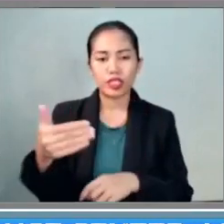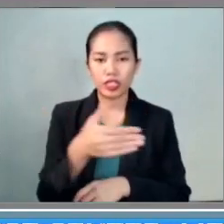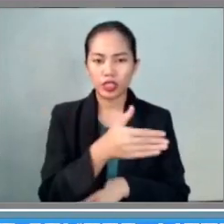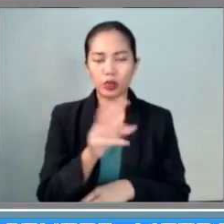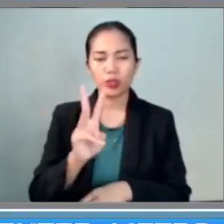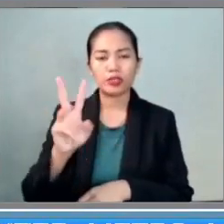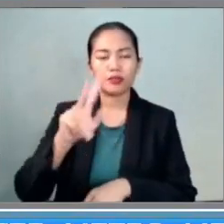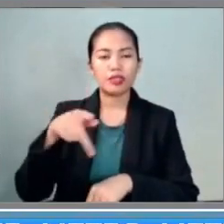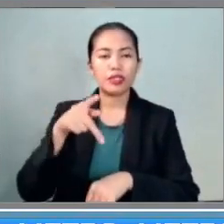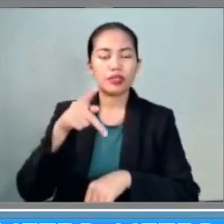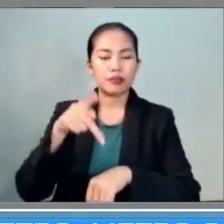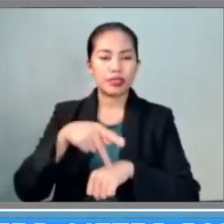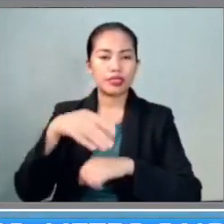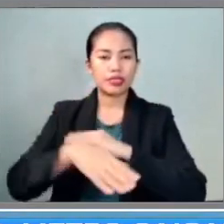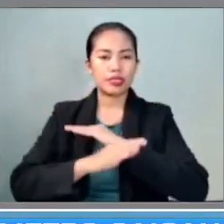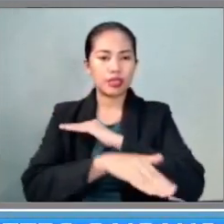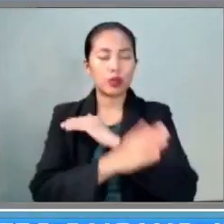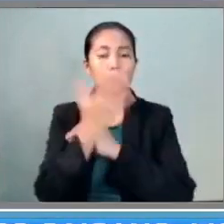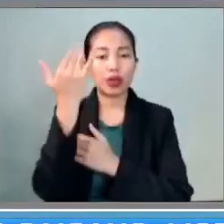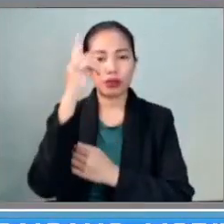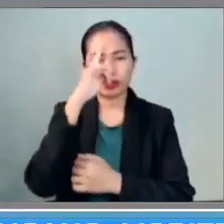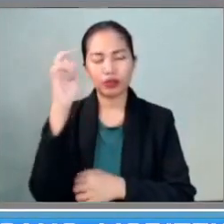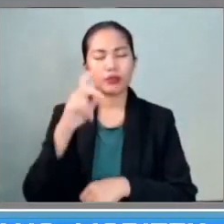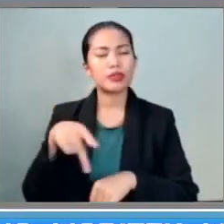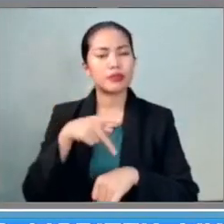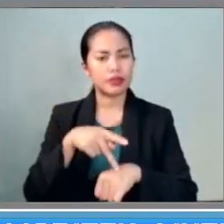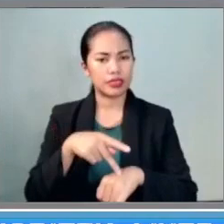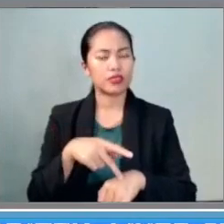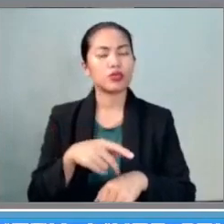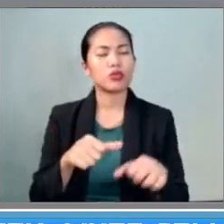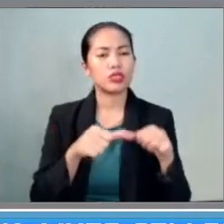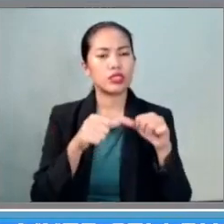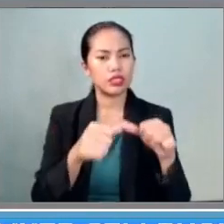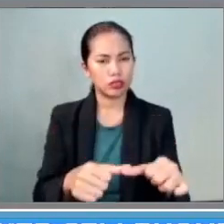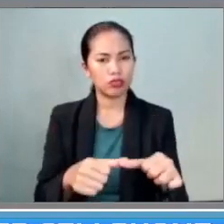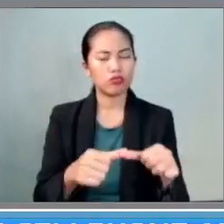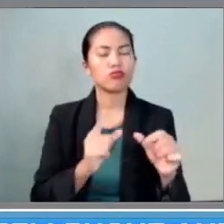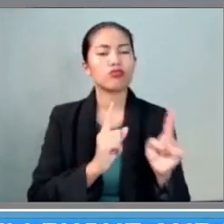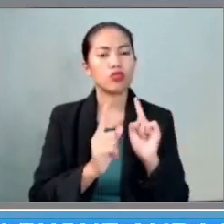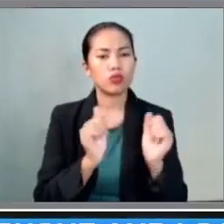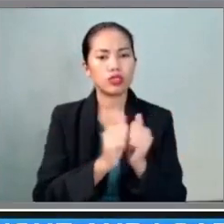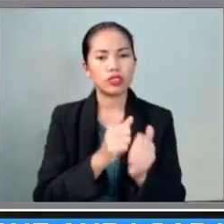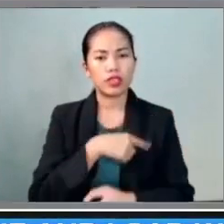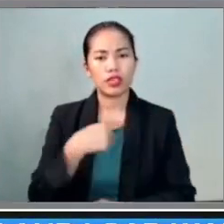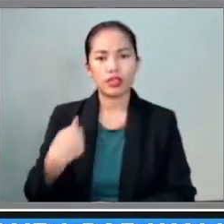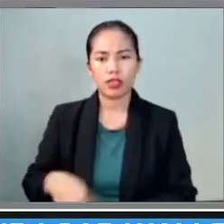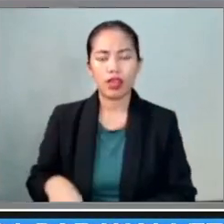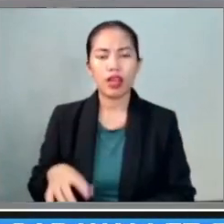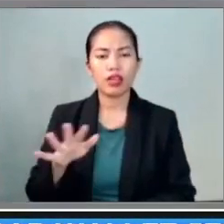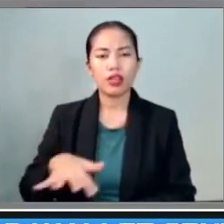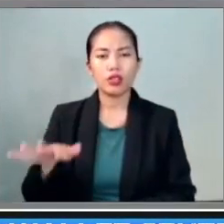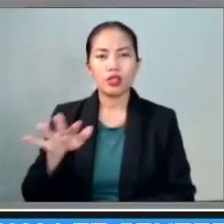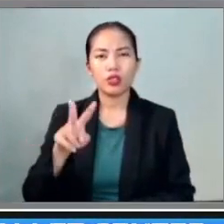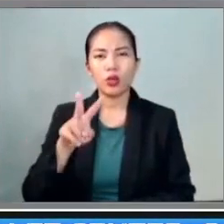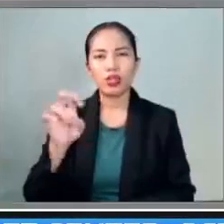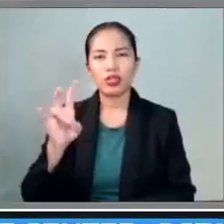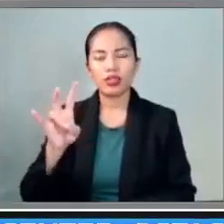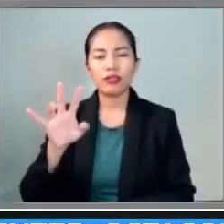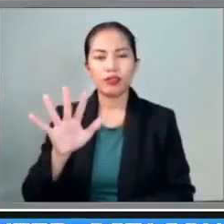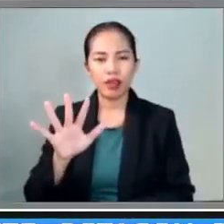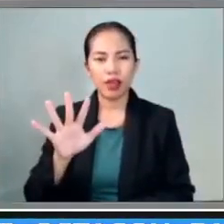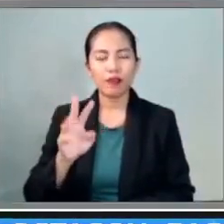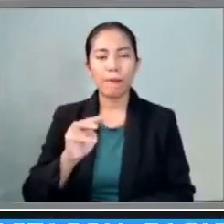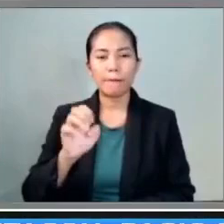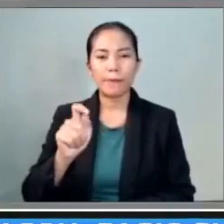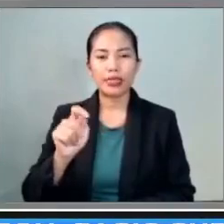nag-uusap ang Pilipinas at China. Sa datos ng BIFAR, mahigit 275,000 metric tons ng isda ang nahuli ng mga Pilipino sa